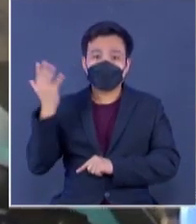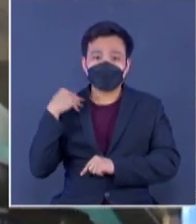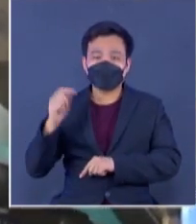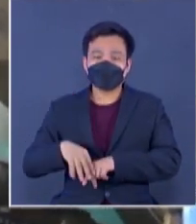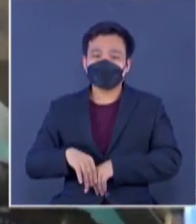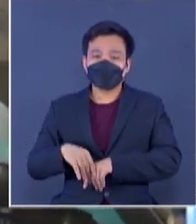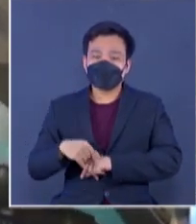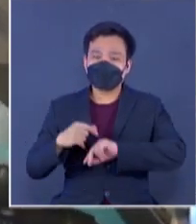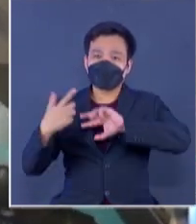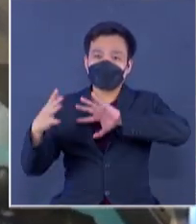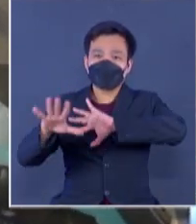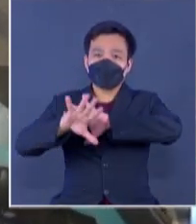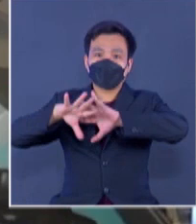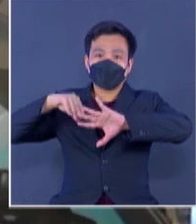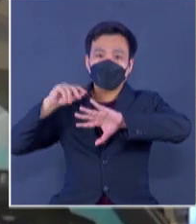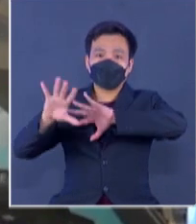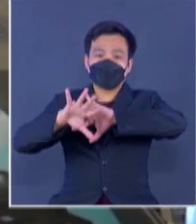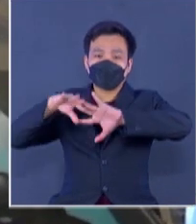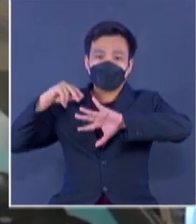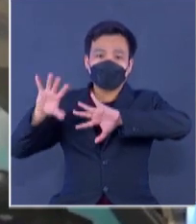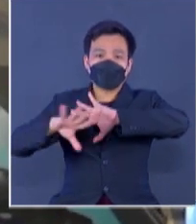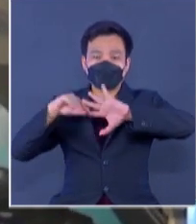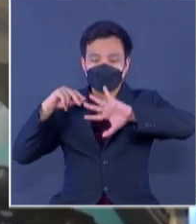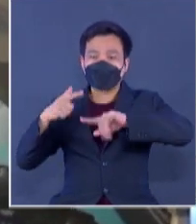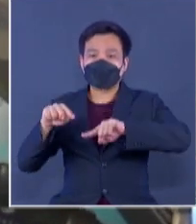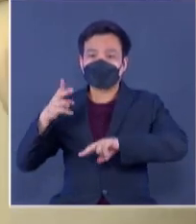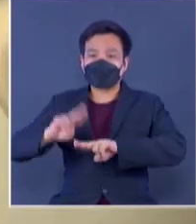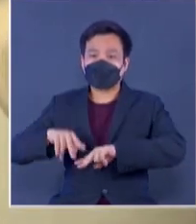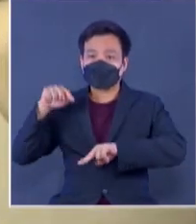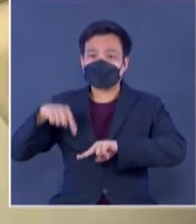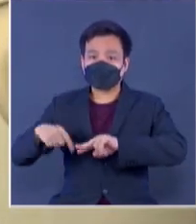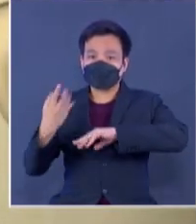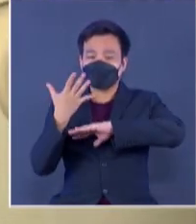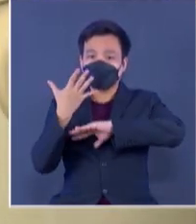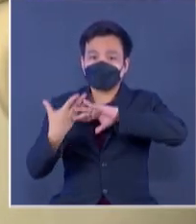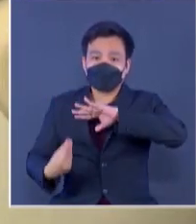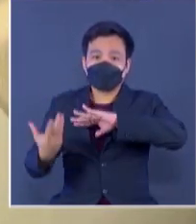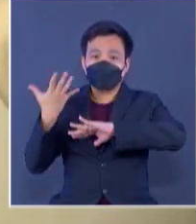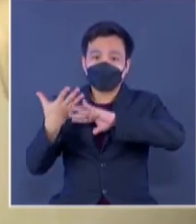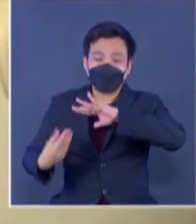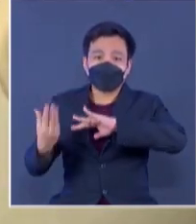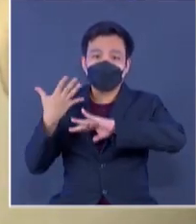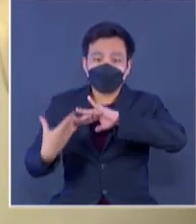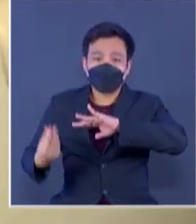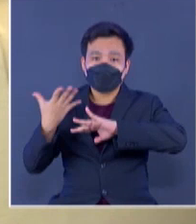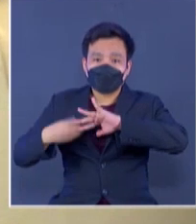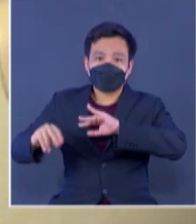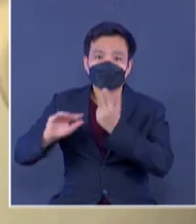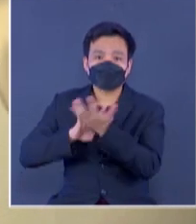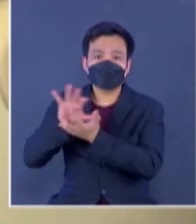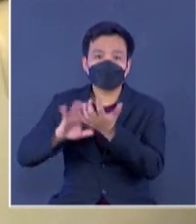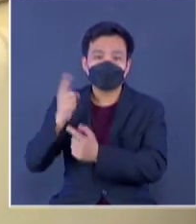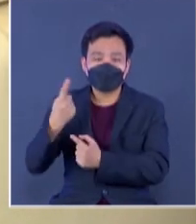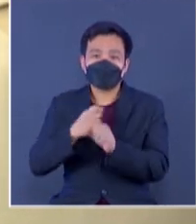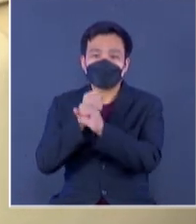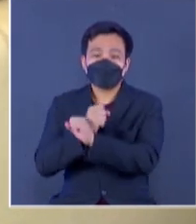HEPA filter ที่ใต้เบาะของผู้โดยสารด้านหลังนะคะเพื่อให้มีความดันลบต่ำกว่าความดันบรรยากาศแล้วก็เป็นการป้องกันเชื้อไว